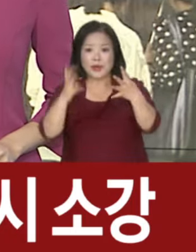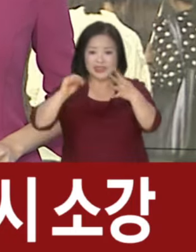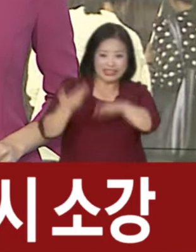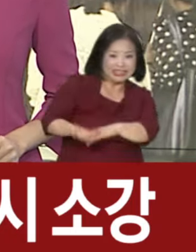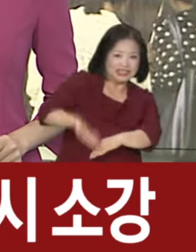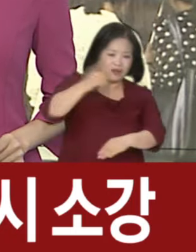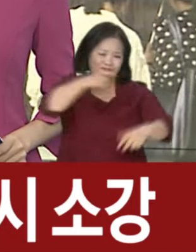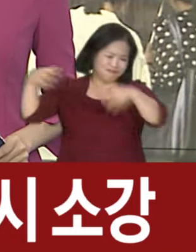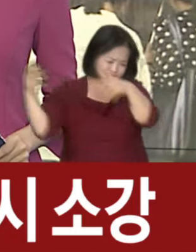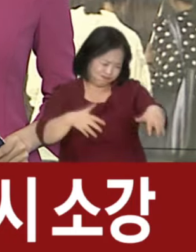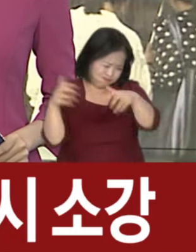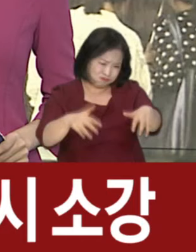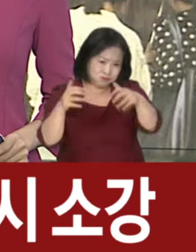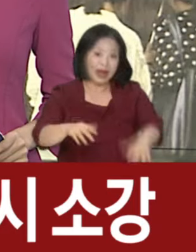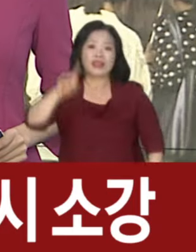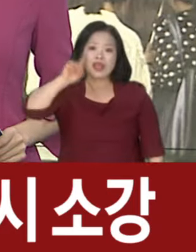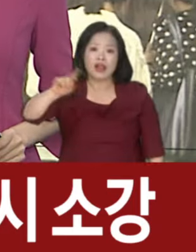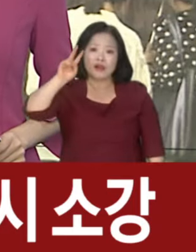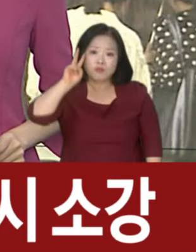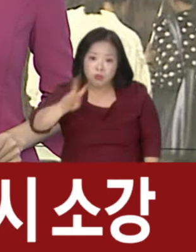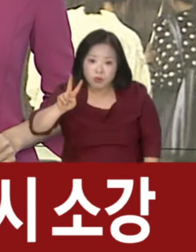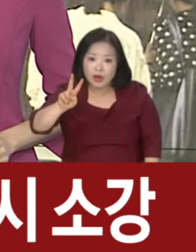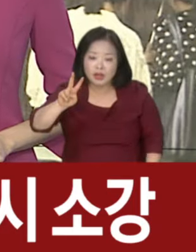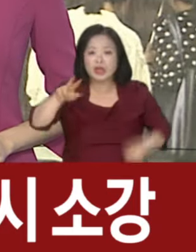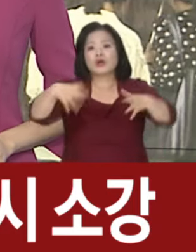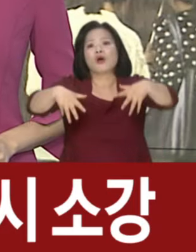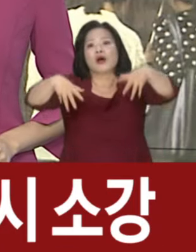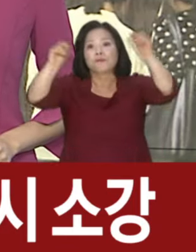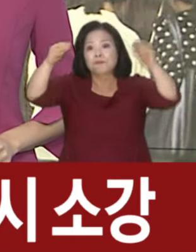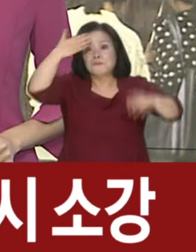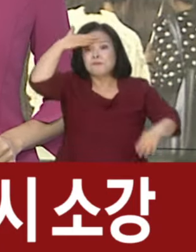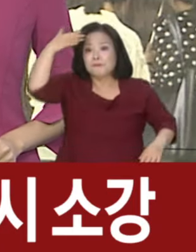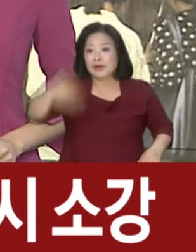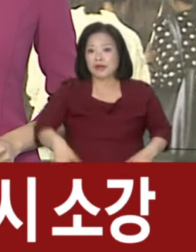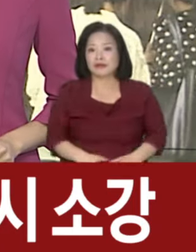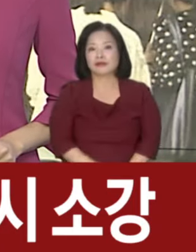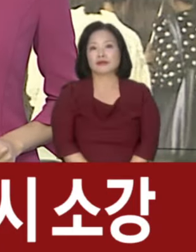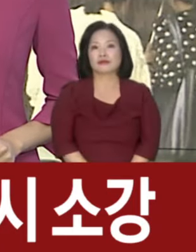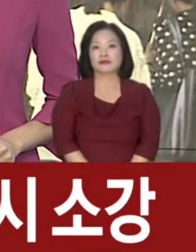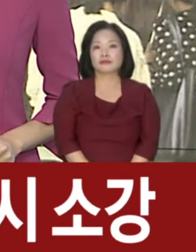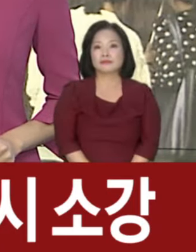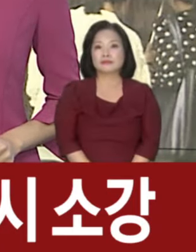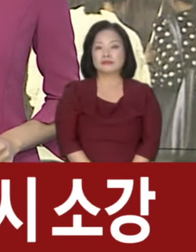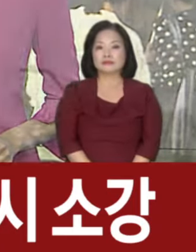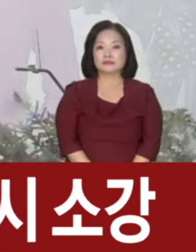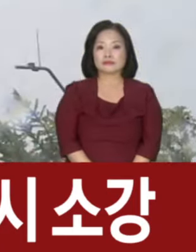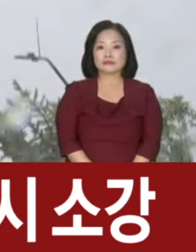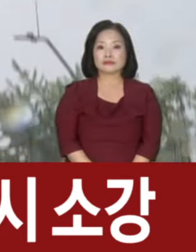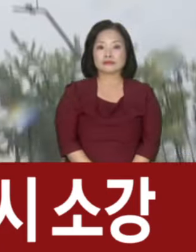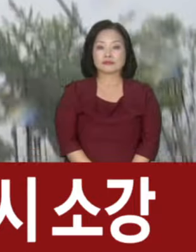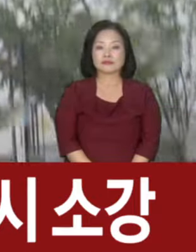떨어졌는데요. 모레까지 장맛비는 잠시 소강 상태에 접어들겠습니다. 임학영 기자입니다.